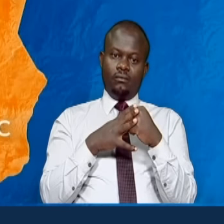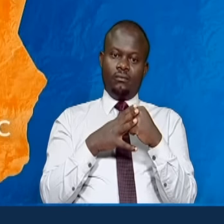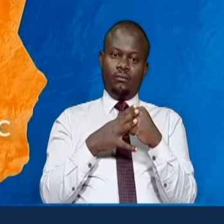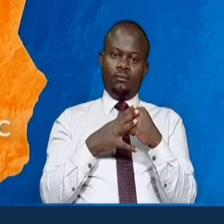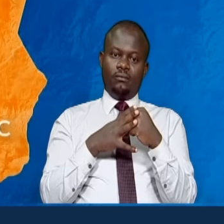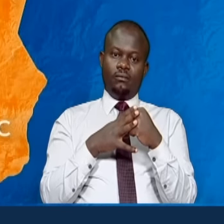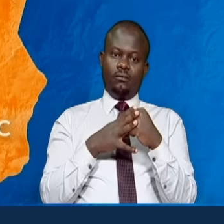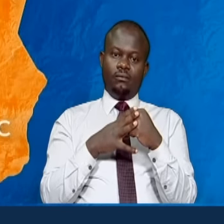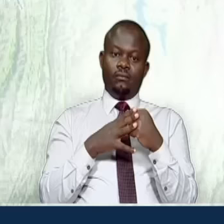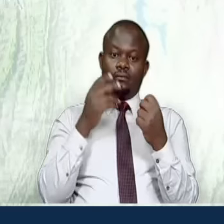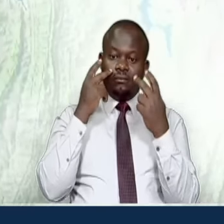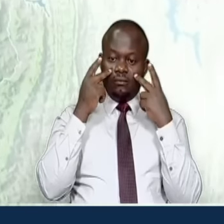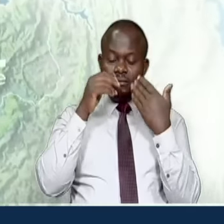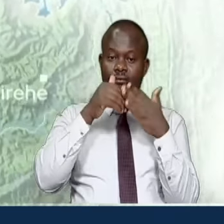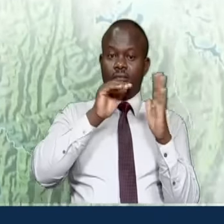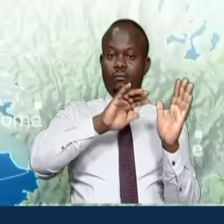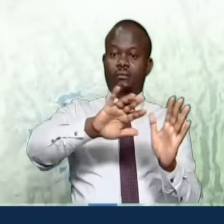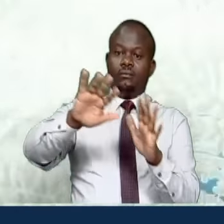Turebe